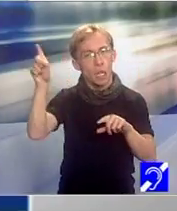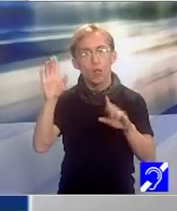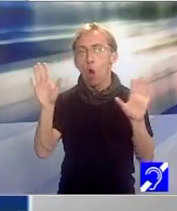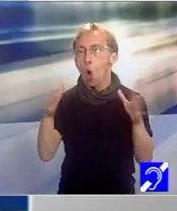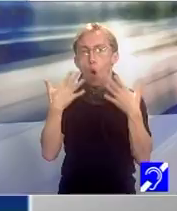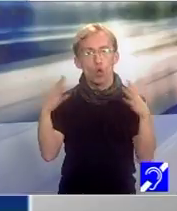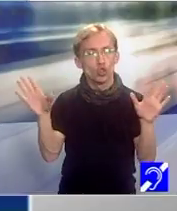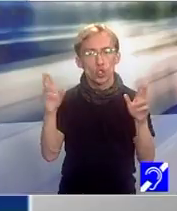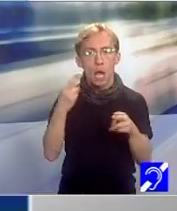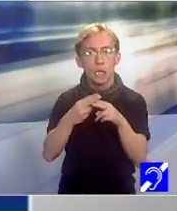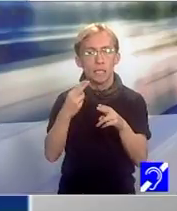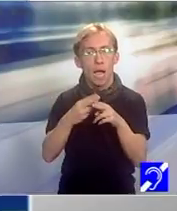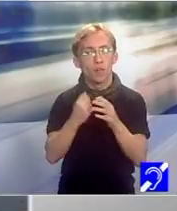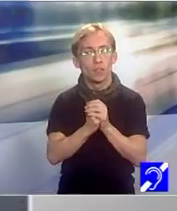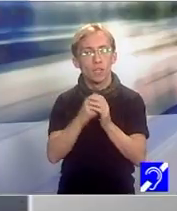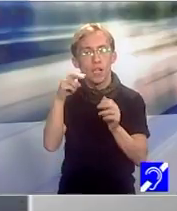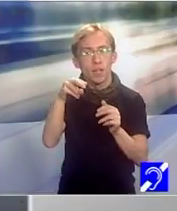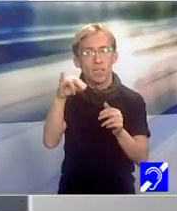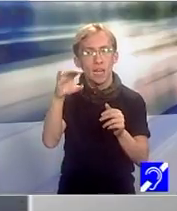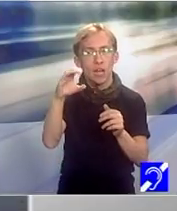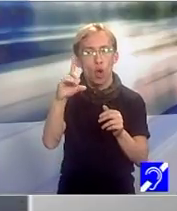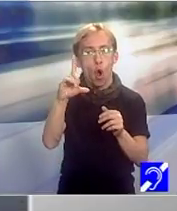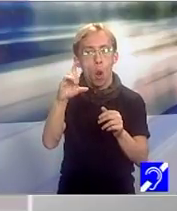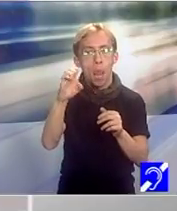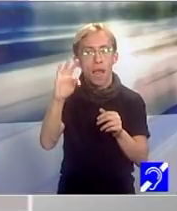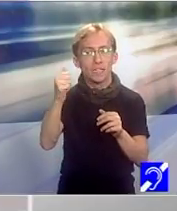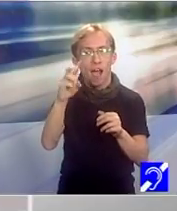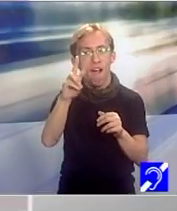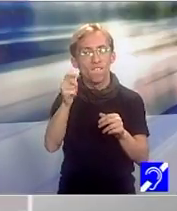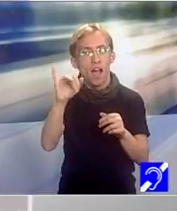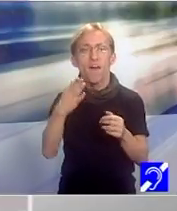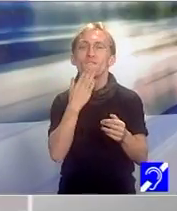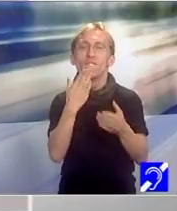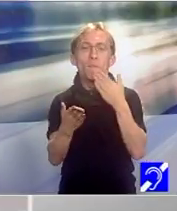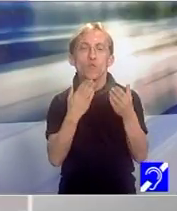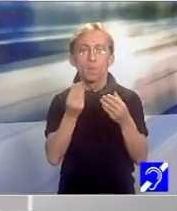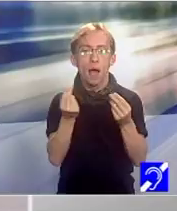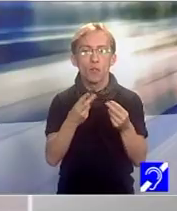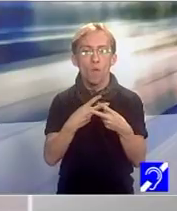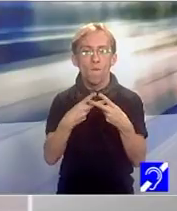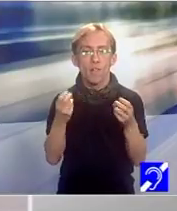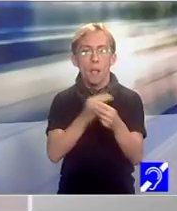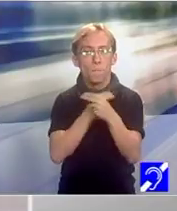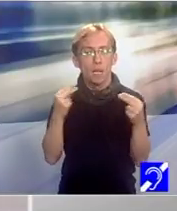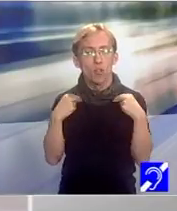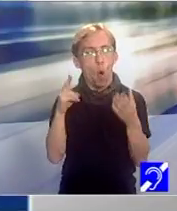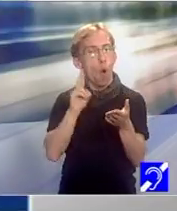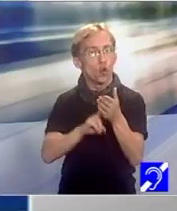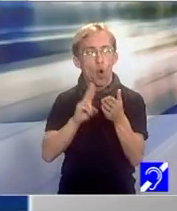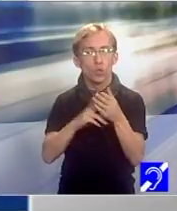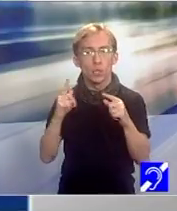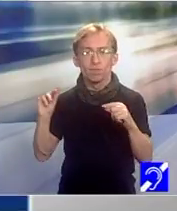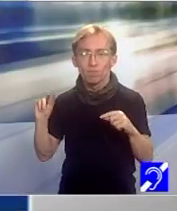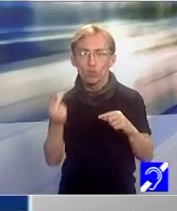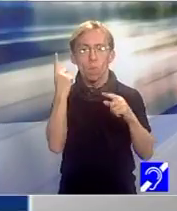orice diagnostic. Nicoleta Vaianidelea, îți mulțumesc foarte mult pentru că astăzi ai fost la Fără Prejudecăți, o notă extraordinară, o notă super pozitivă